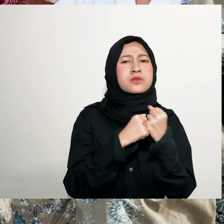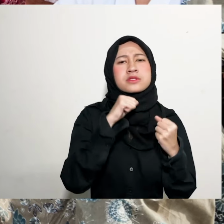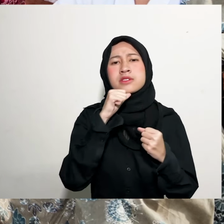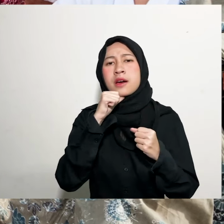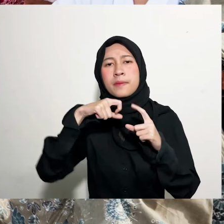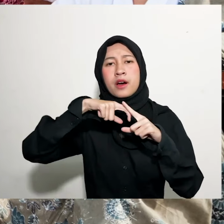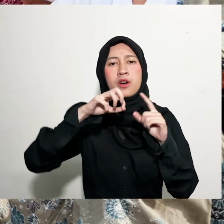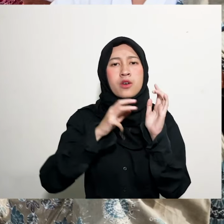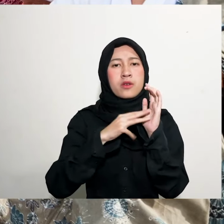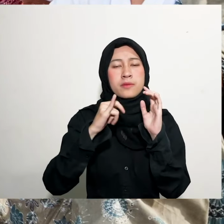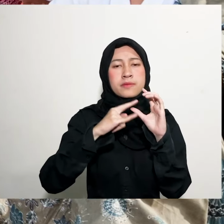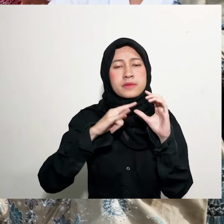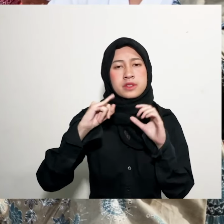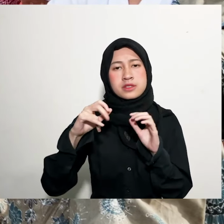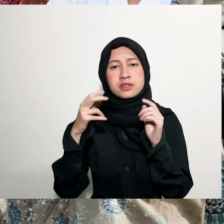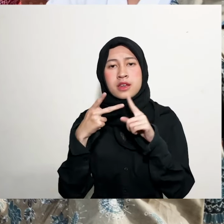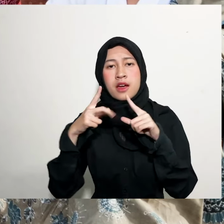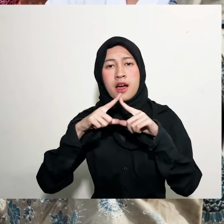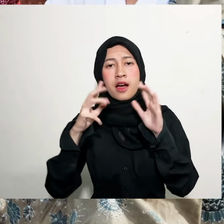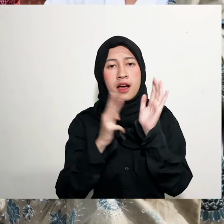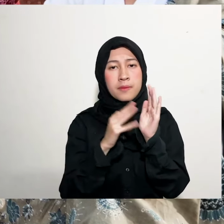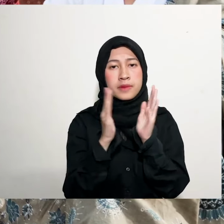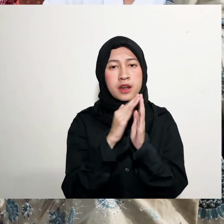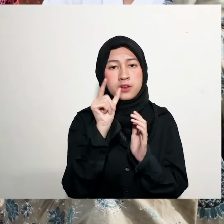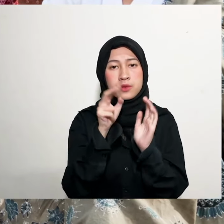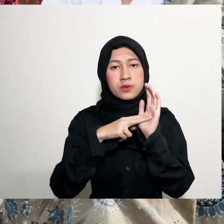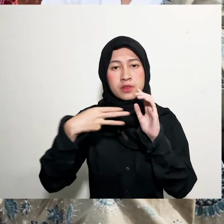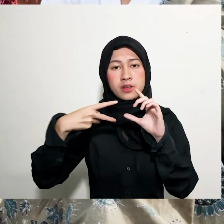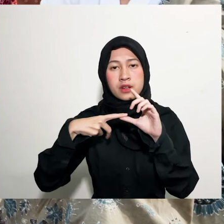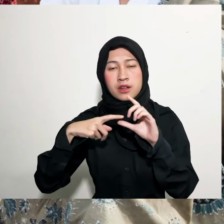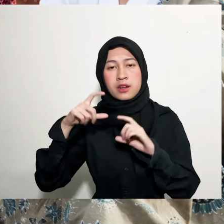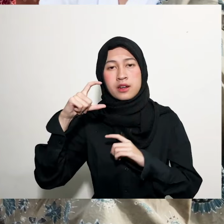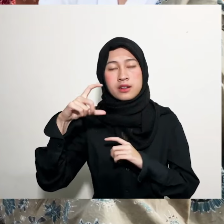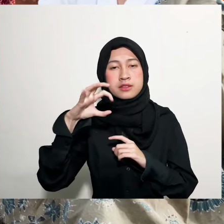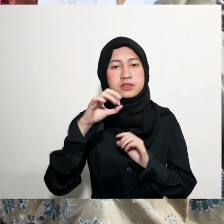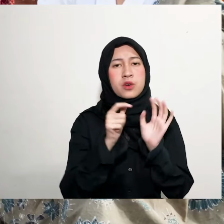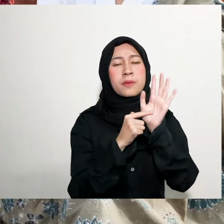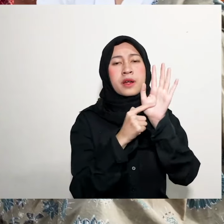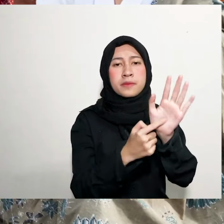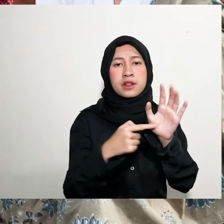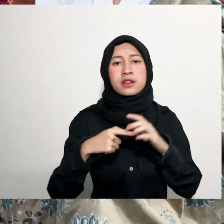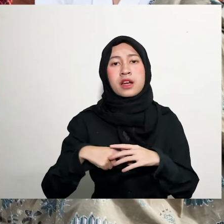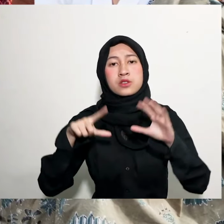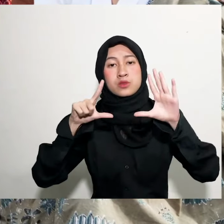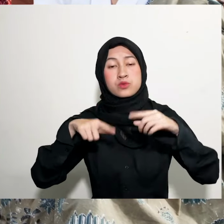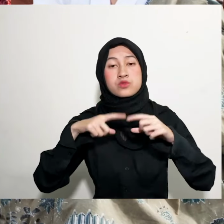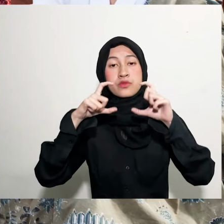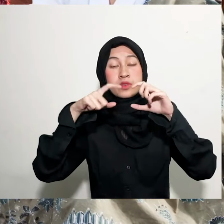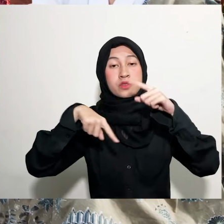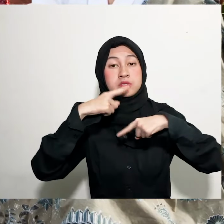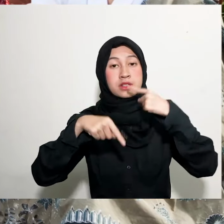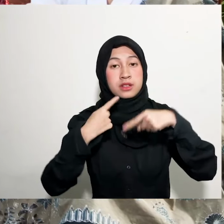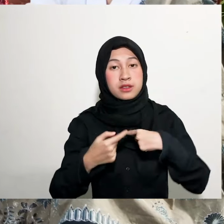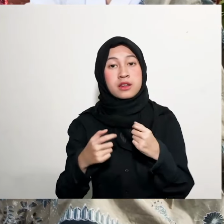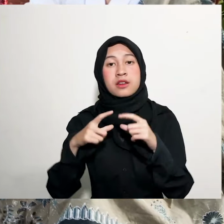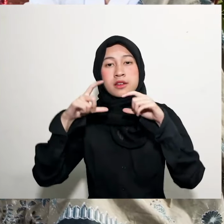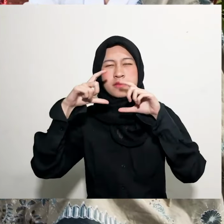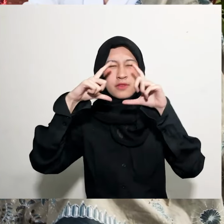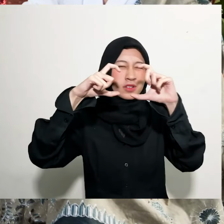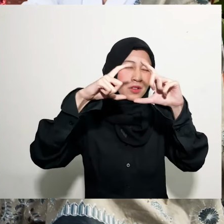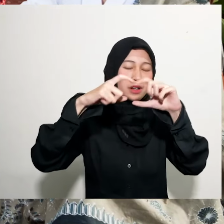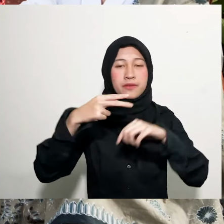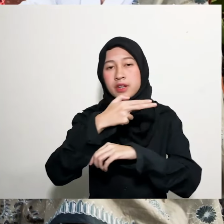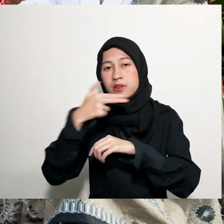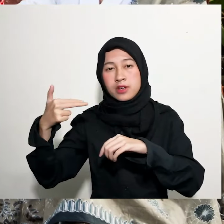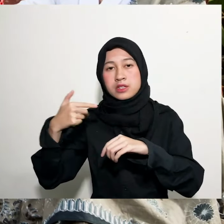didukung oleh Komisi Nasional Hak Asasi Manusia dan UNESCO ini menampilkan 7 foto cerita yang dibuat oleh 7 fotografer di